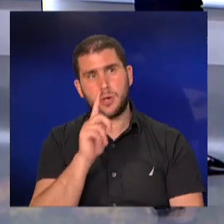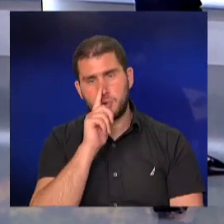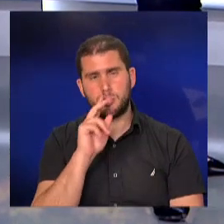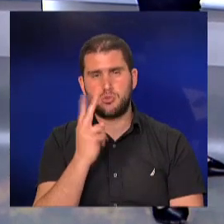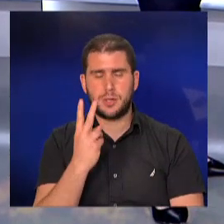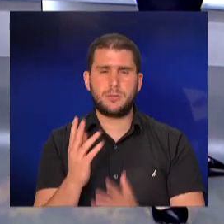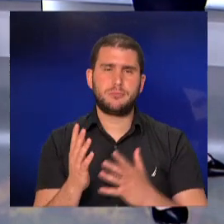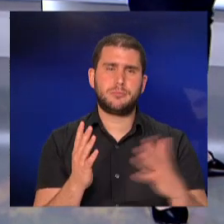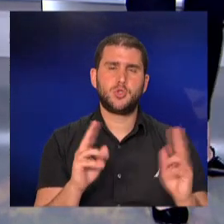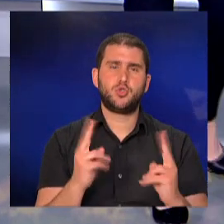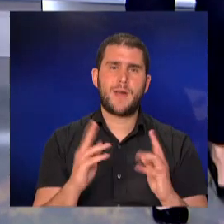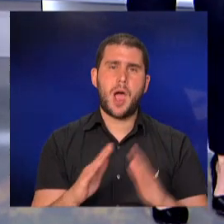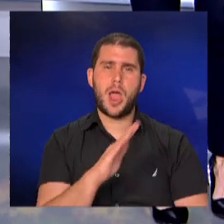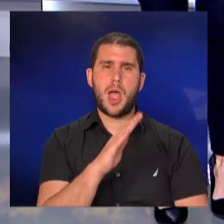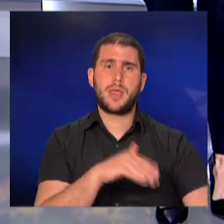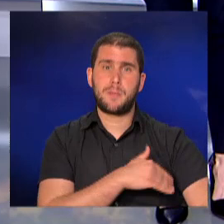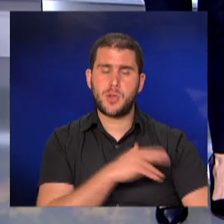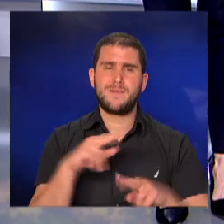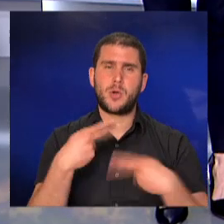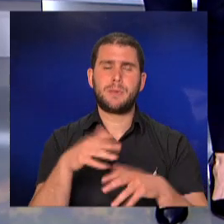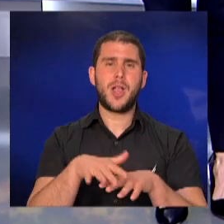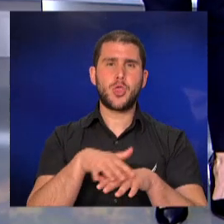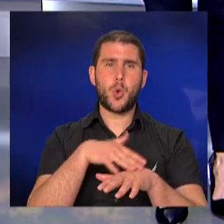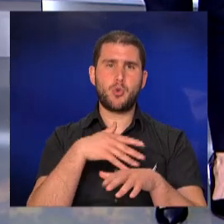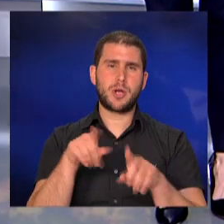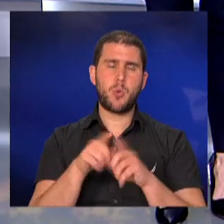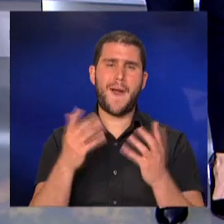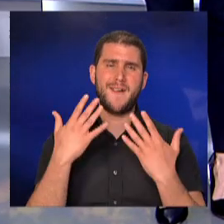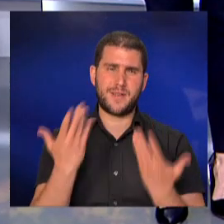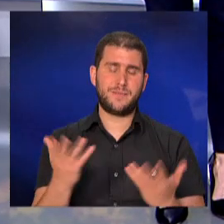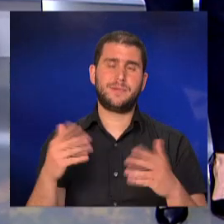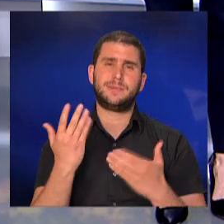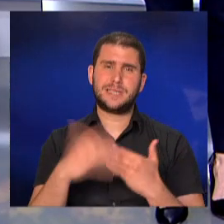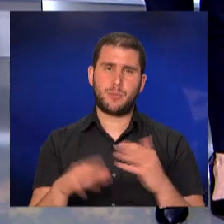ושני, שוב עלייה בטמפרטורות וחוזרים לתחושה האביבית. עד כאן, וערב טוב.